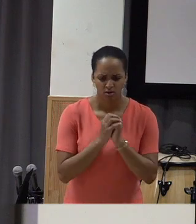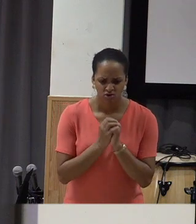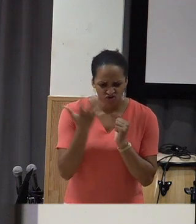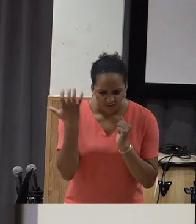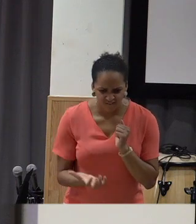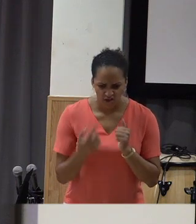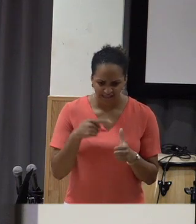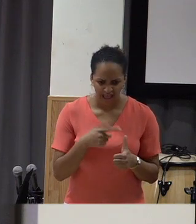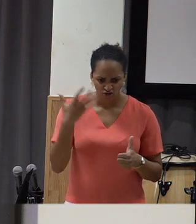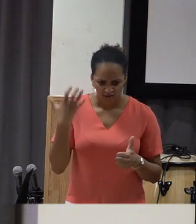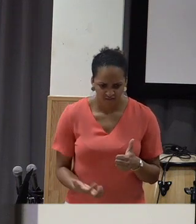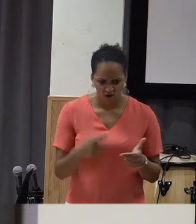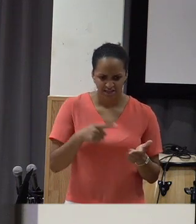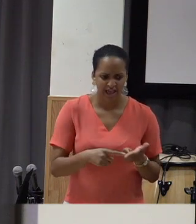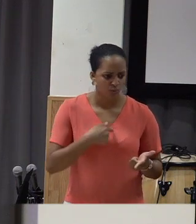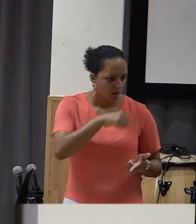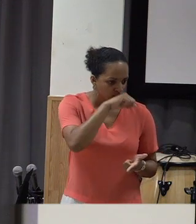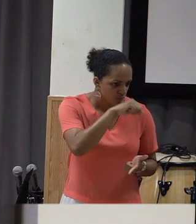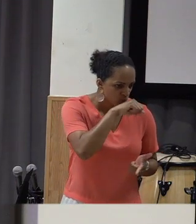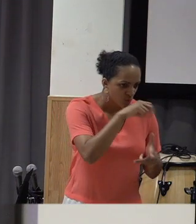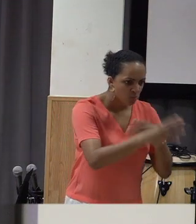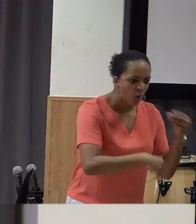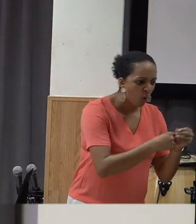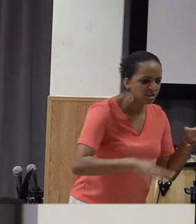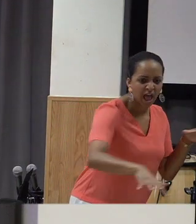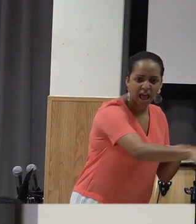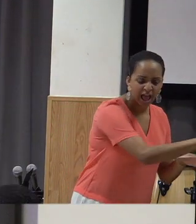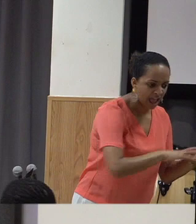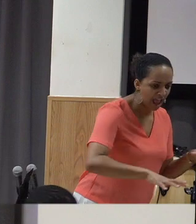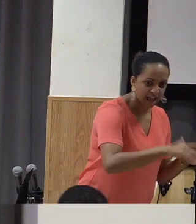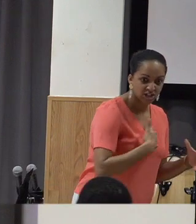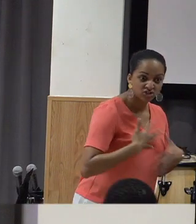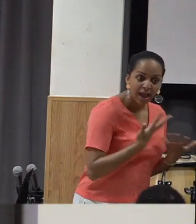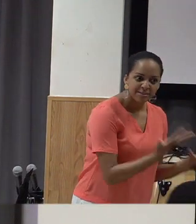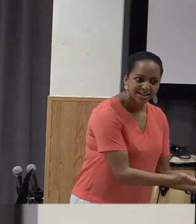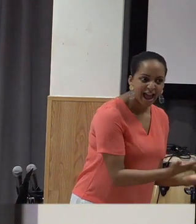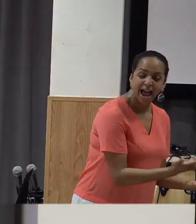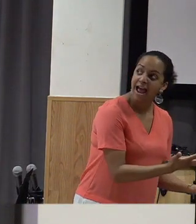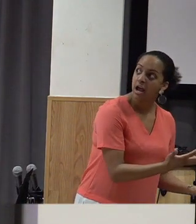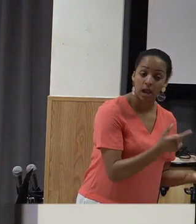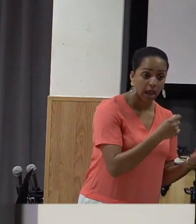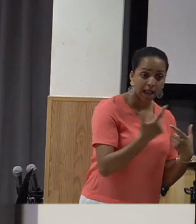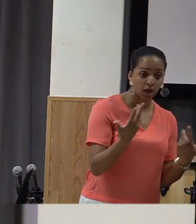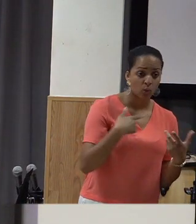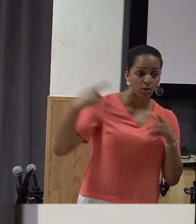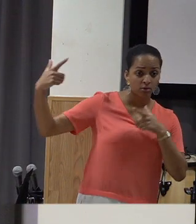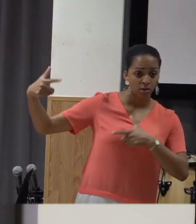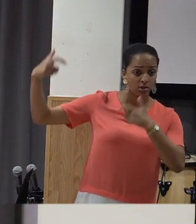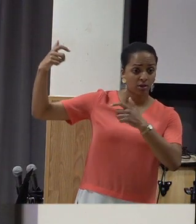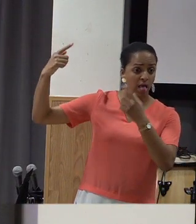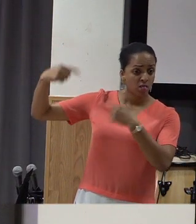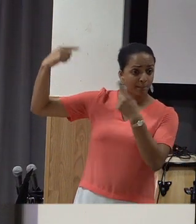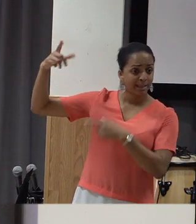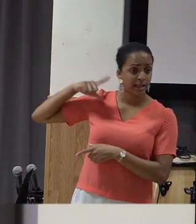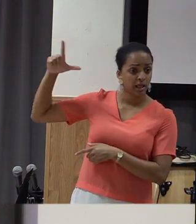passions, qui aime le monde et qui est ami du monde et donc ennemi de Dieu. Une prière mal faite, c'est une prière faite